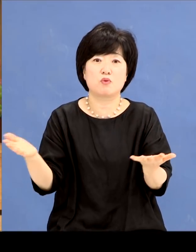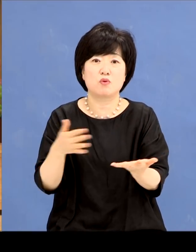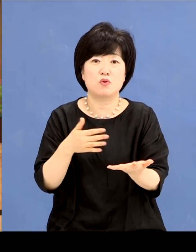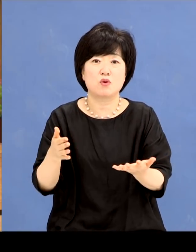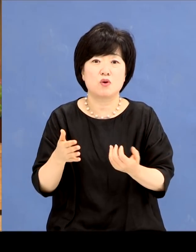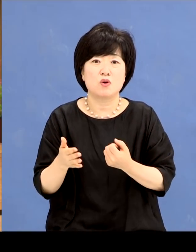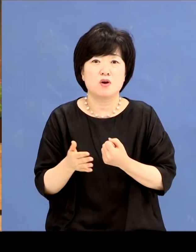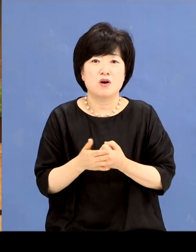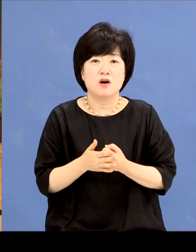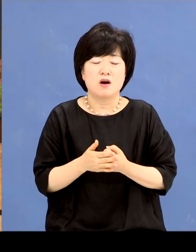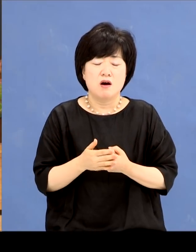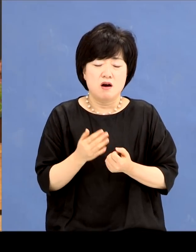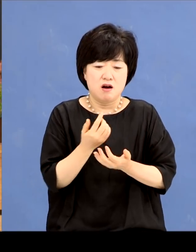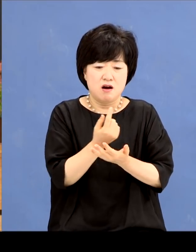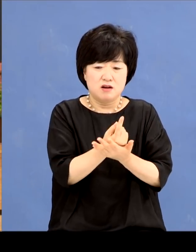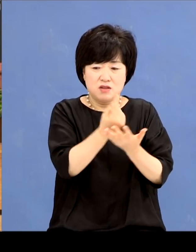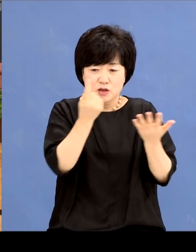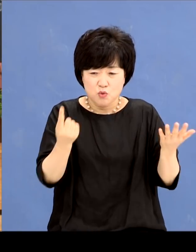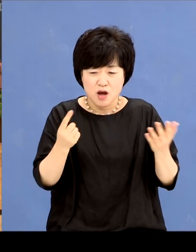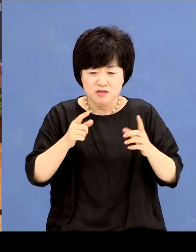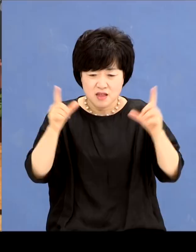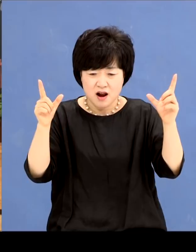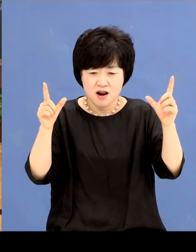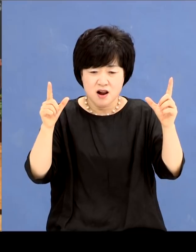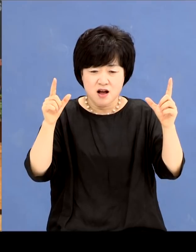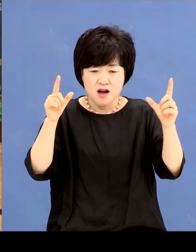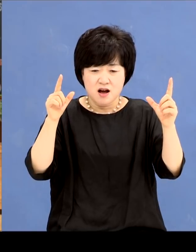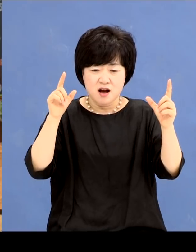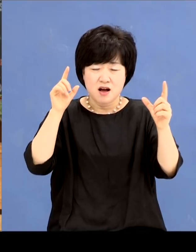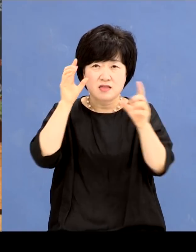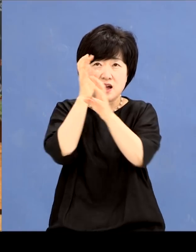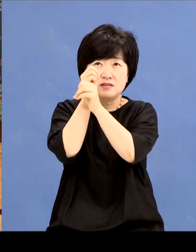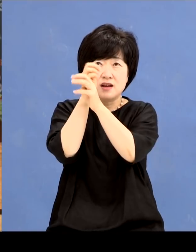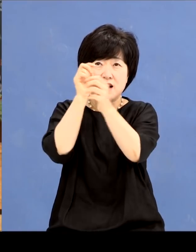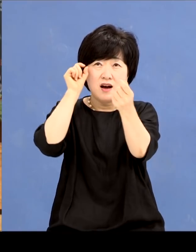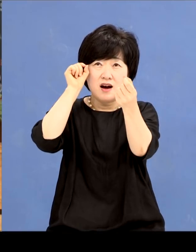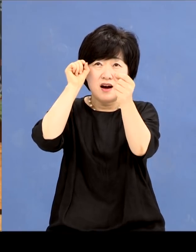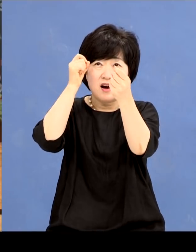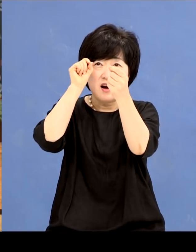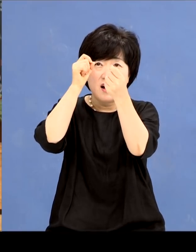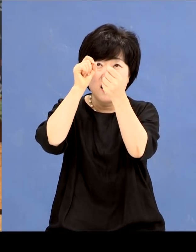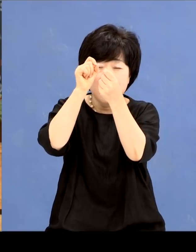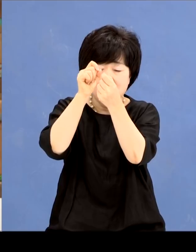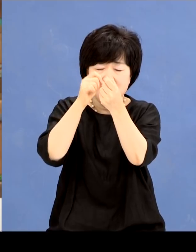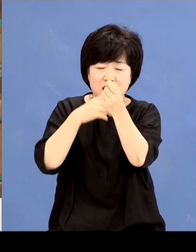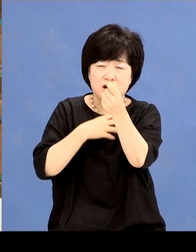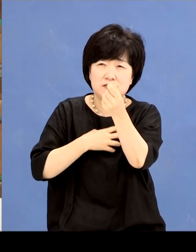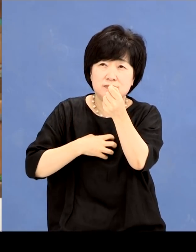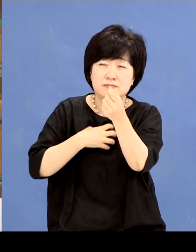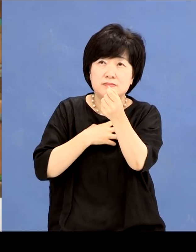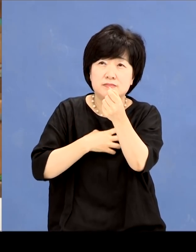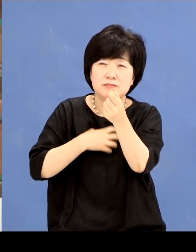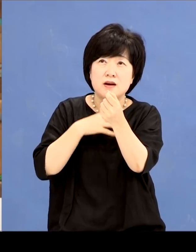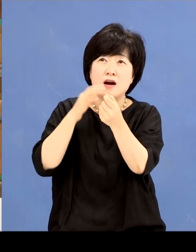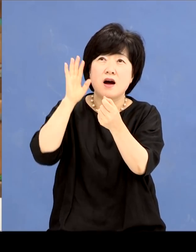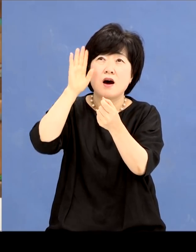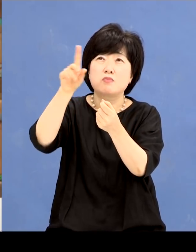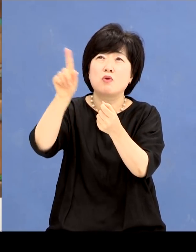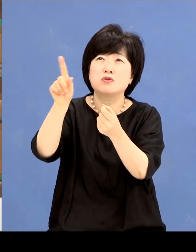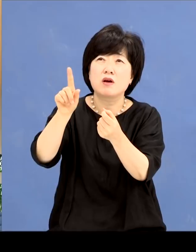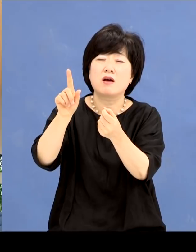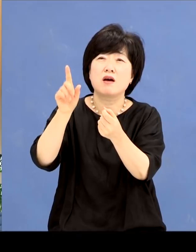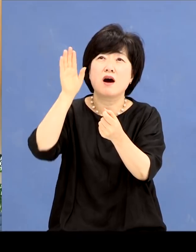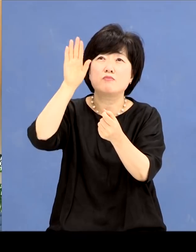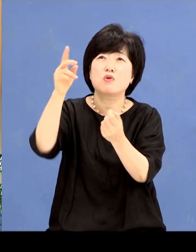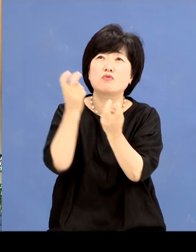저도. 재소를 하는데 그렇죠. 그 날이 다가오는 게 네. 두려웠다는 게 너무 네. 너무 아프네요. 나도 저렇게 살 수밖에